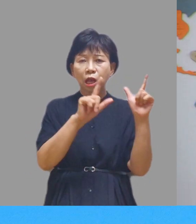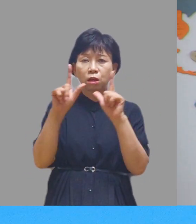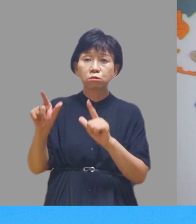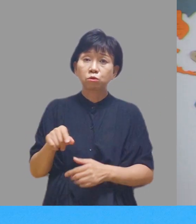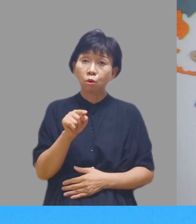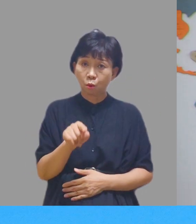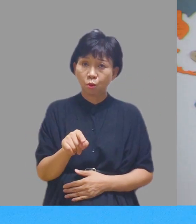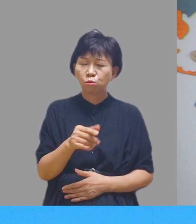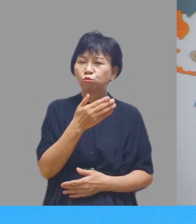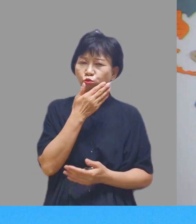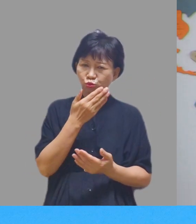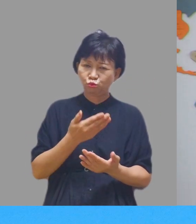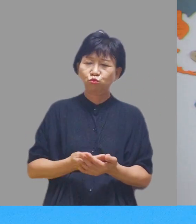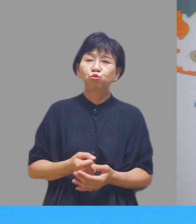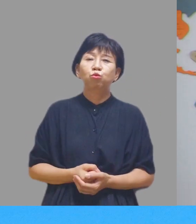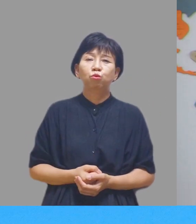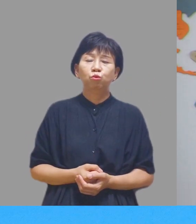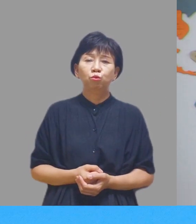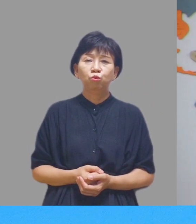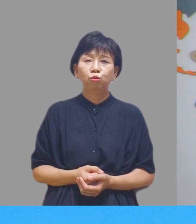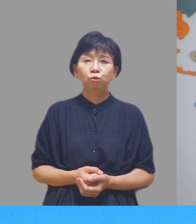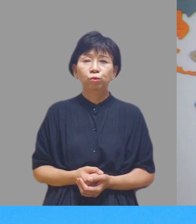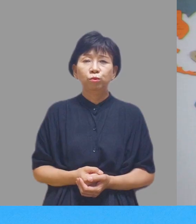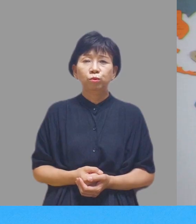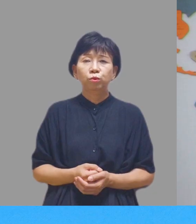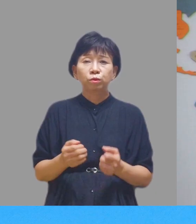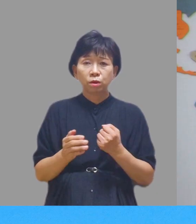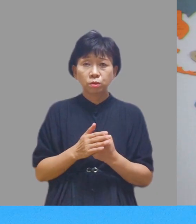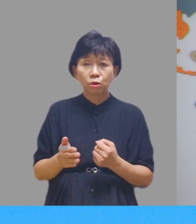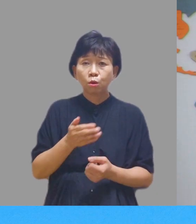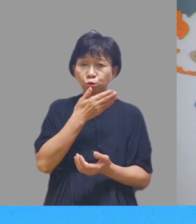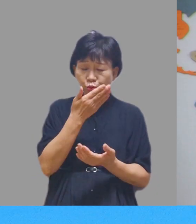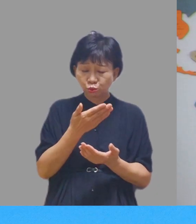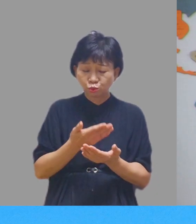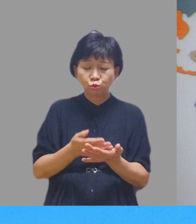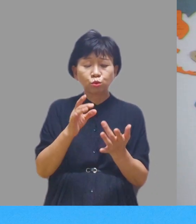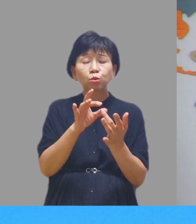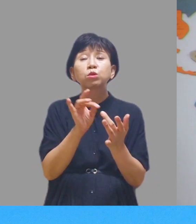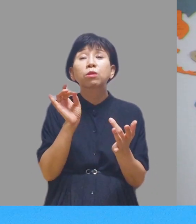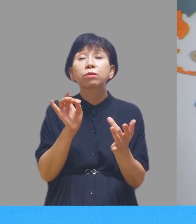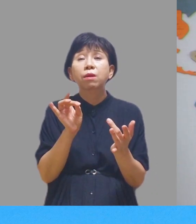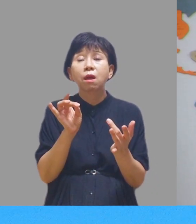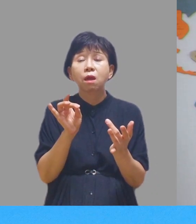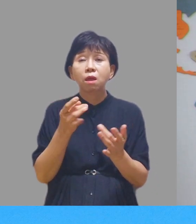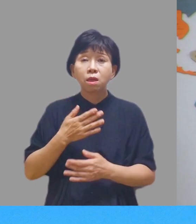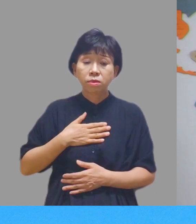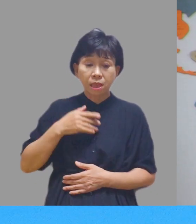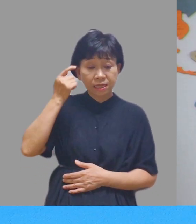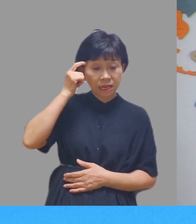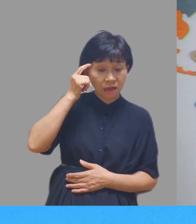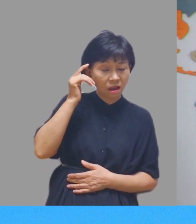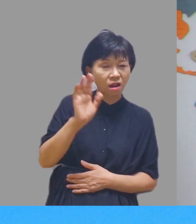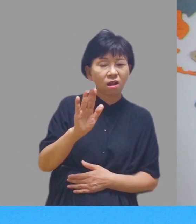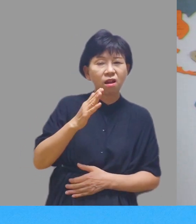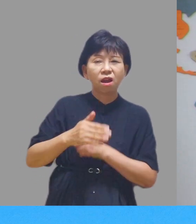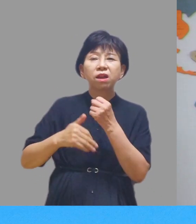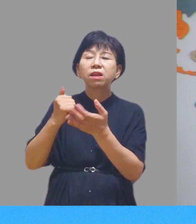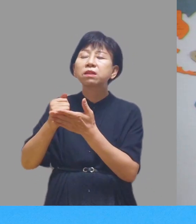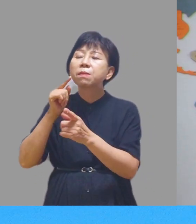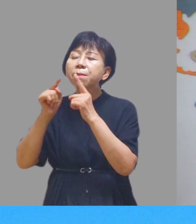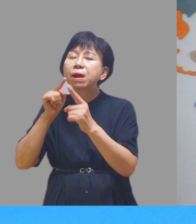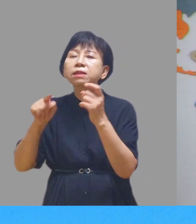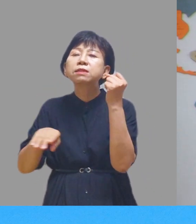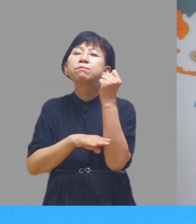여러분, 이게 중요하다는 거예요. 그래서 중요한 선택과 결정을 할 때 그 말씀의 원칙이 우리